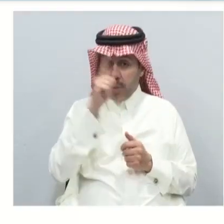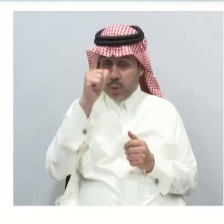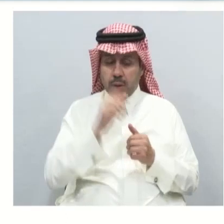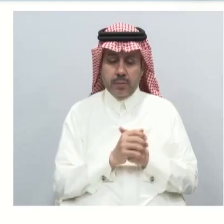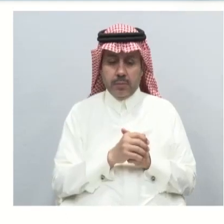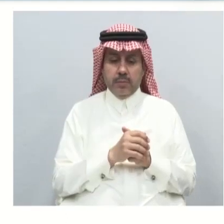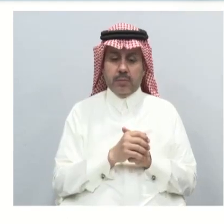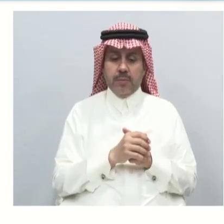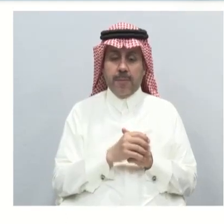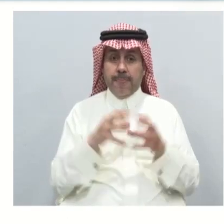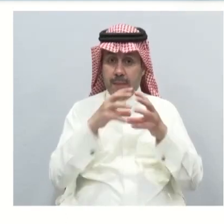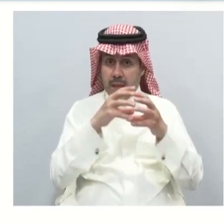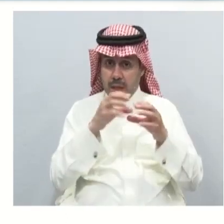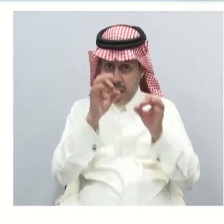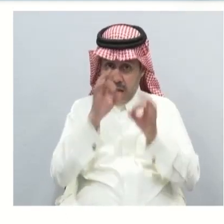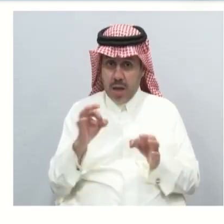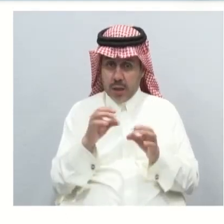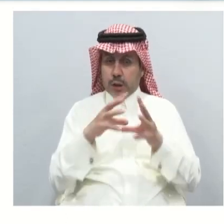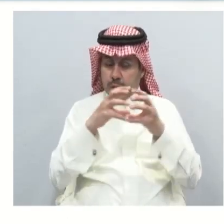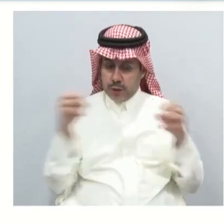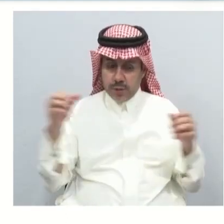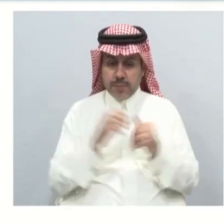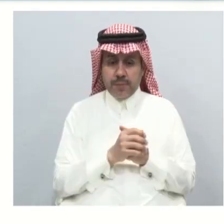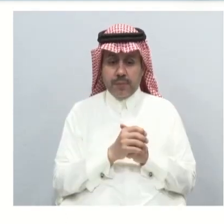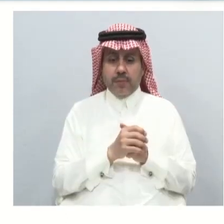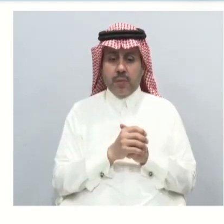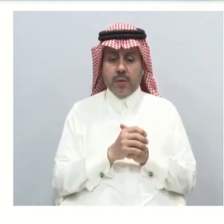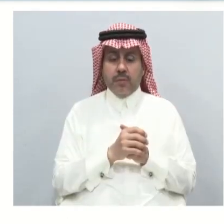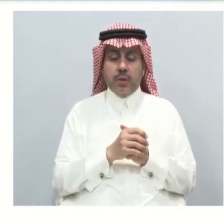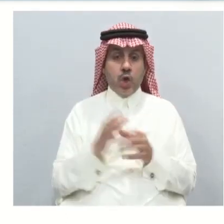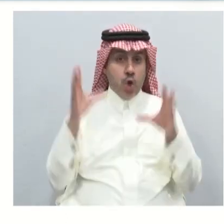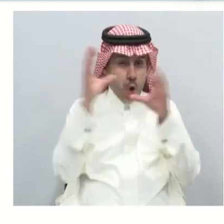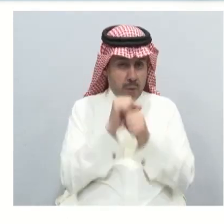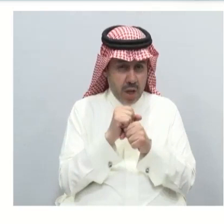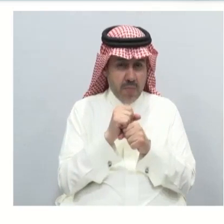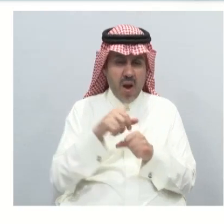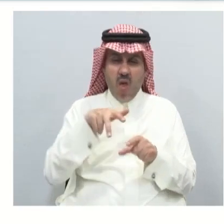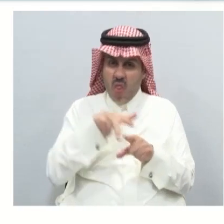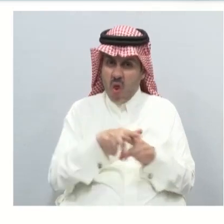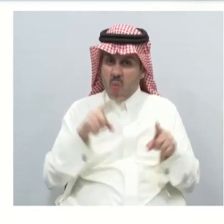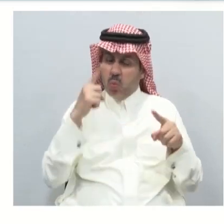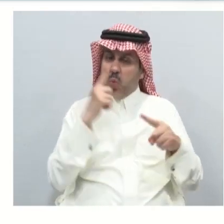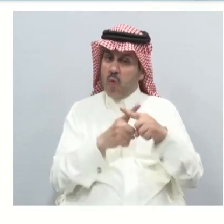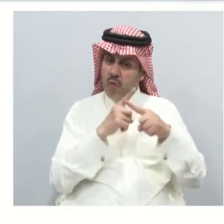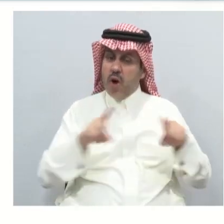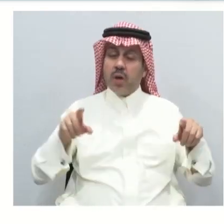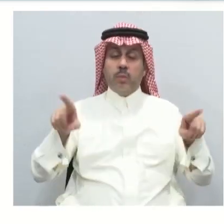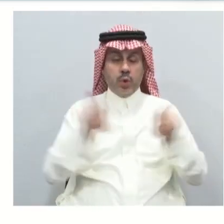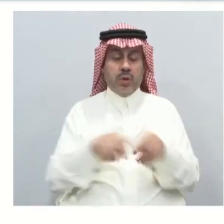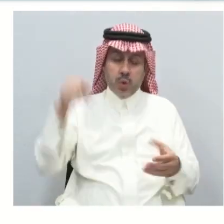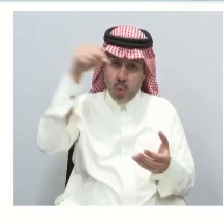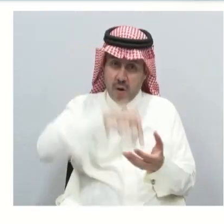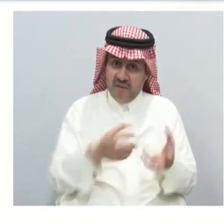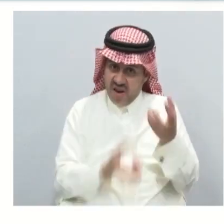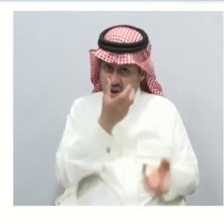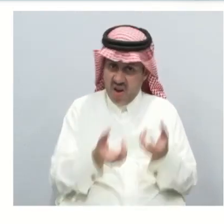وتعالى تاملوا معي الشاشه احشروا الذين ظلموا وازواجهم وما كانوا